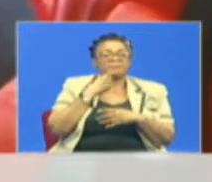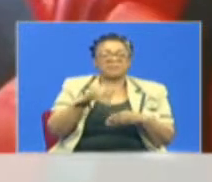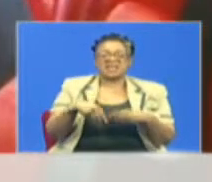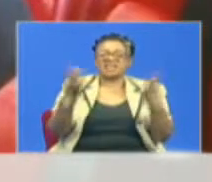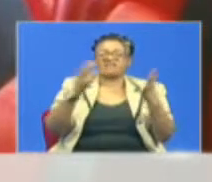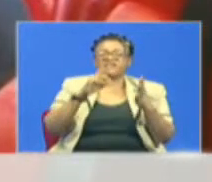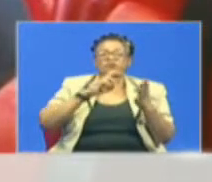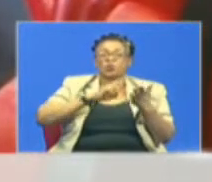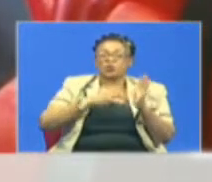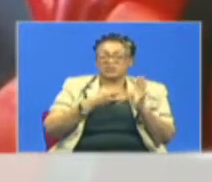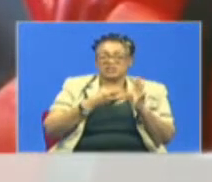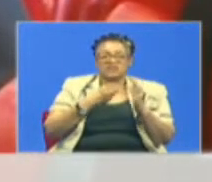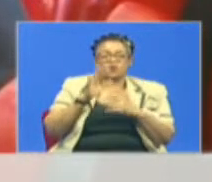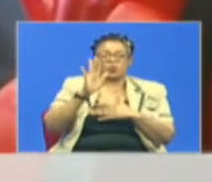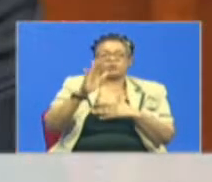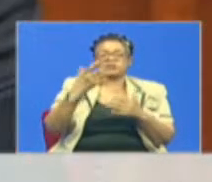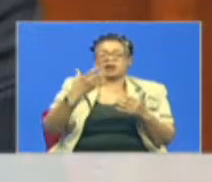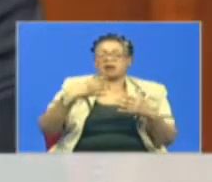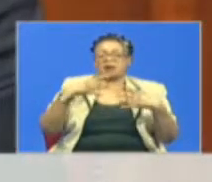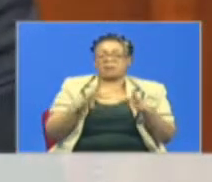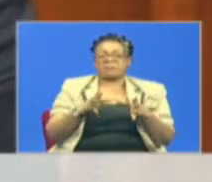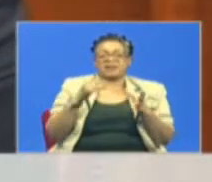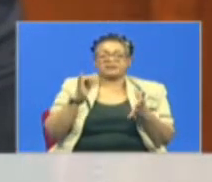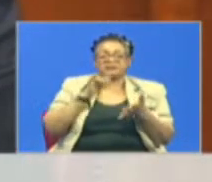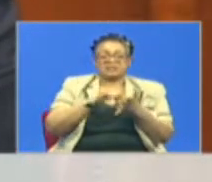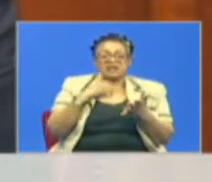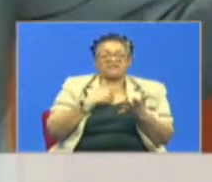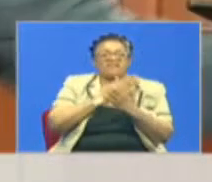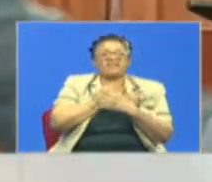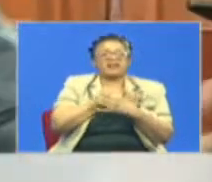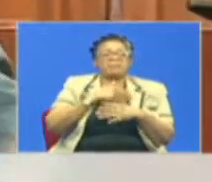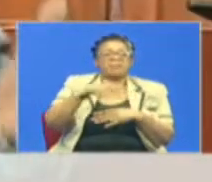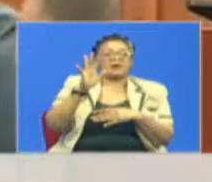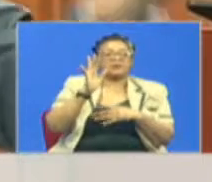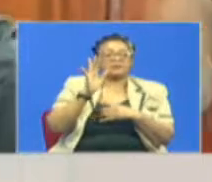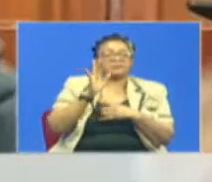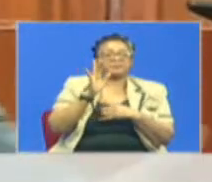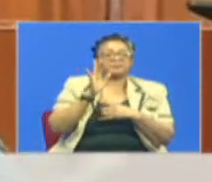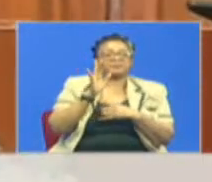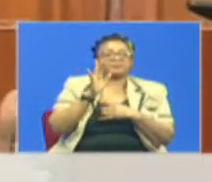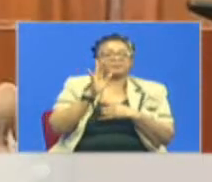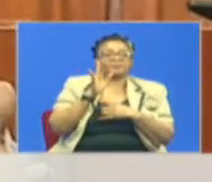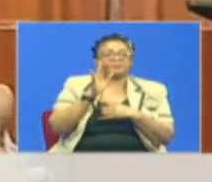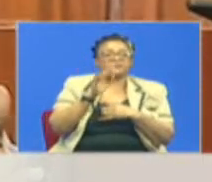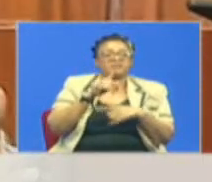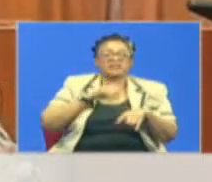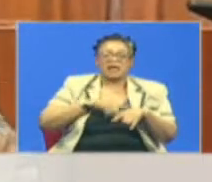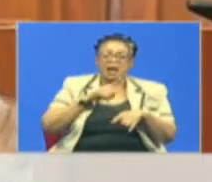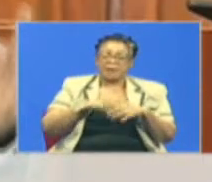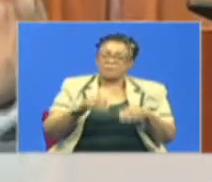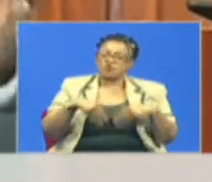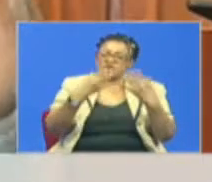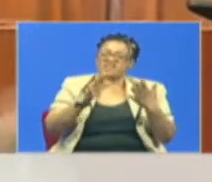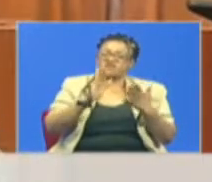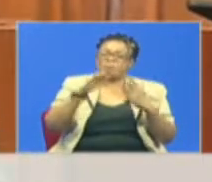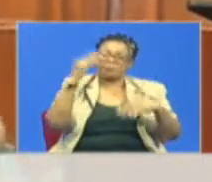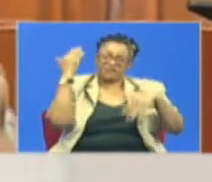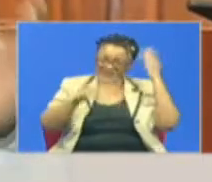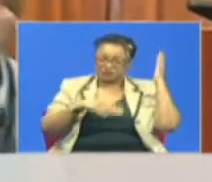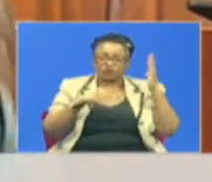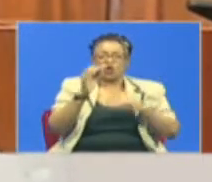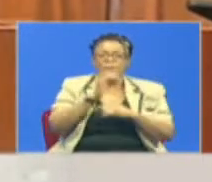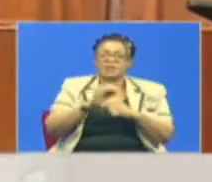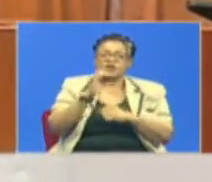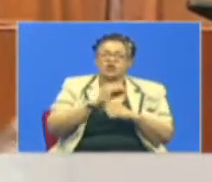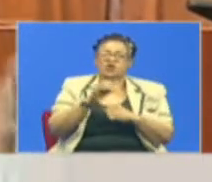kampuni zinazomilikiwa na washirika wake. At that particular time of giving your professional opinion, were you in possession of